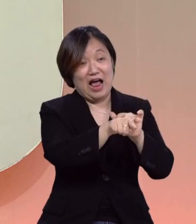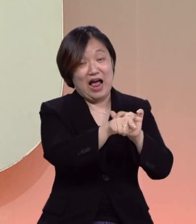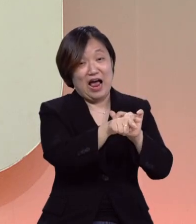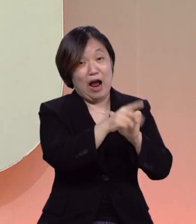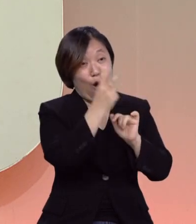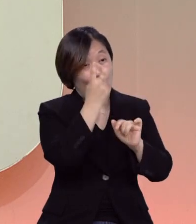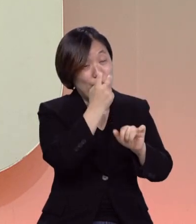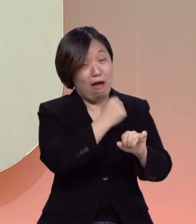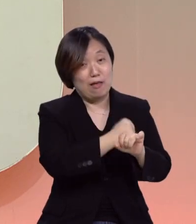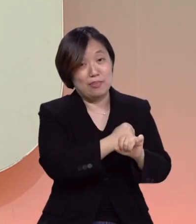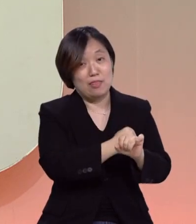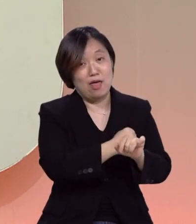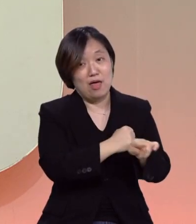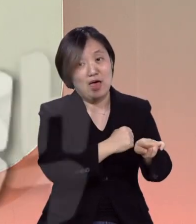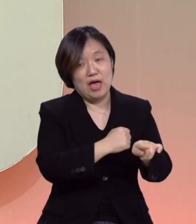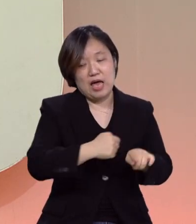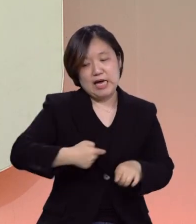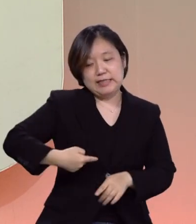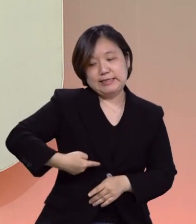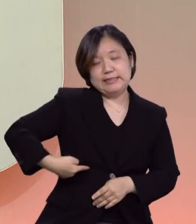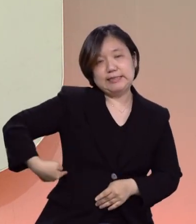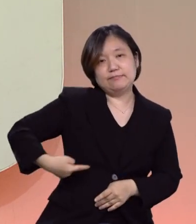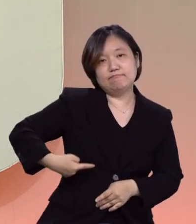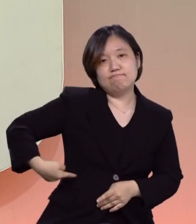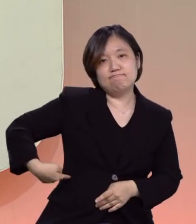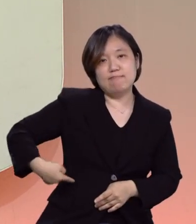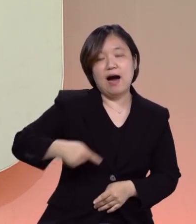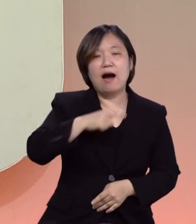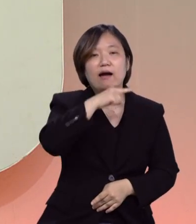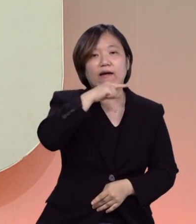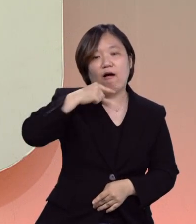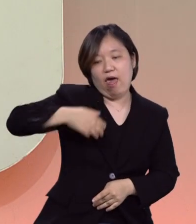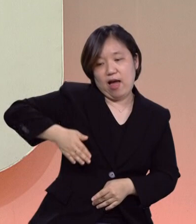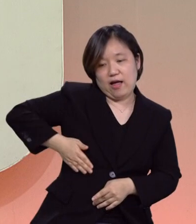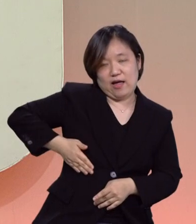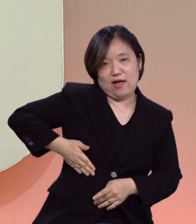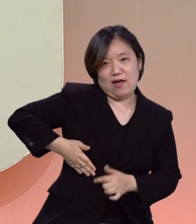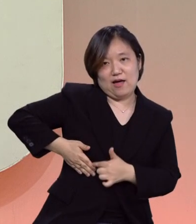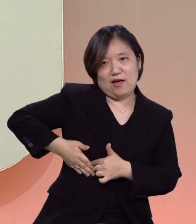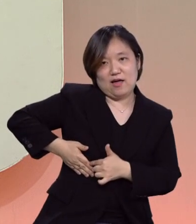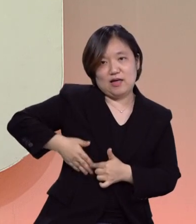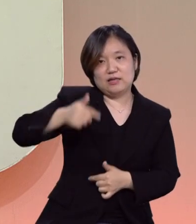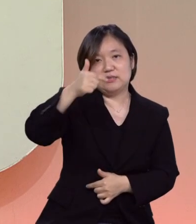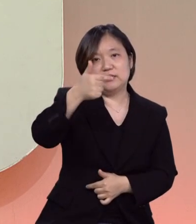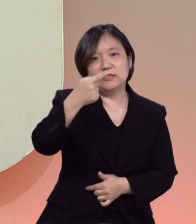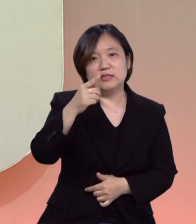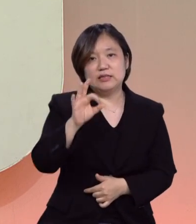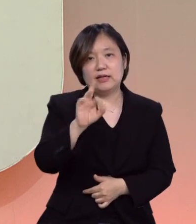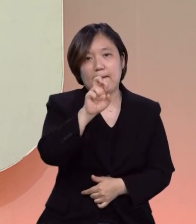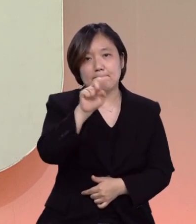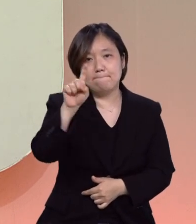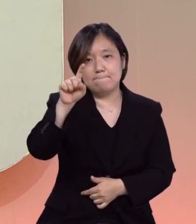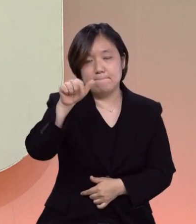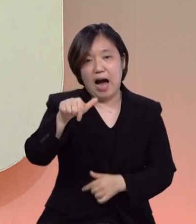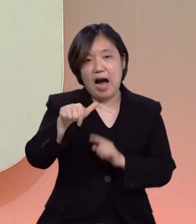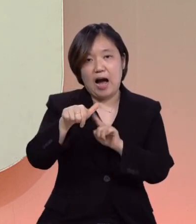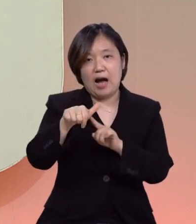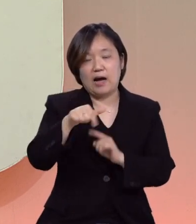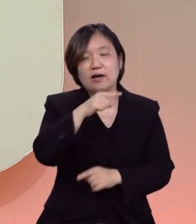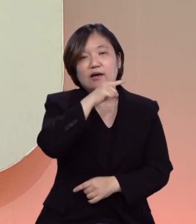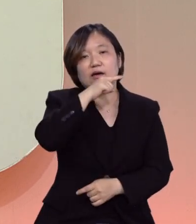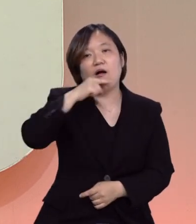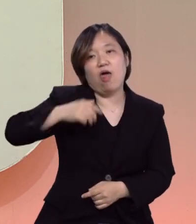갔는데 늑막 결핵이라는 그런 판정을 받았대요 늑막 결핵 그러니까 늑막이면